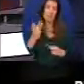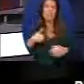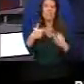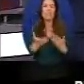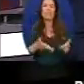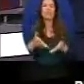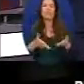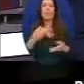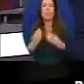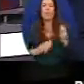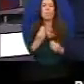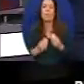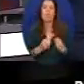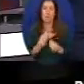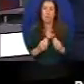מין